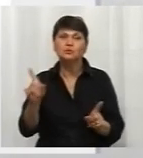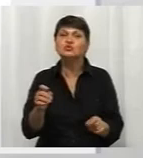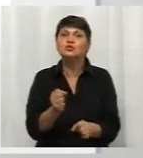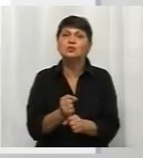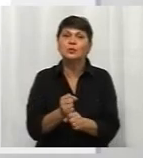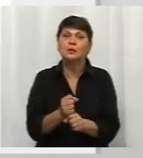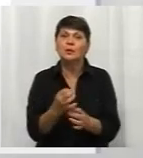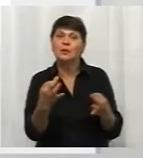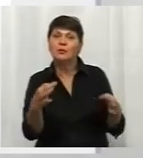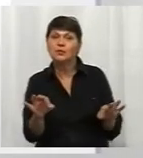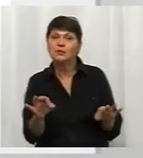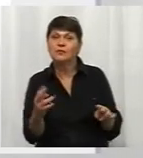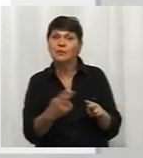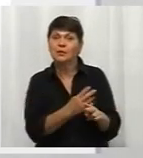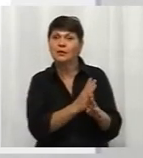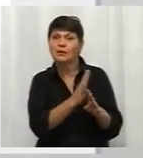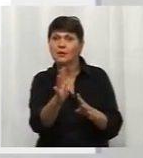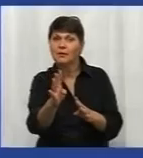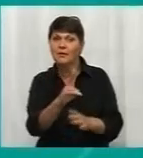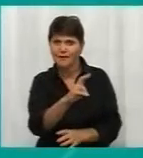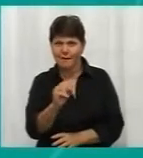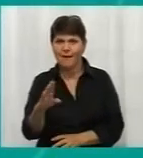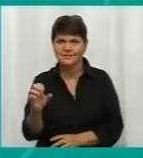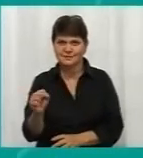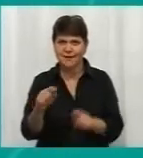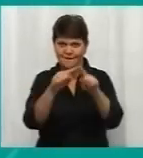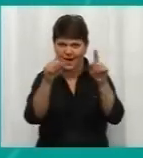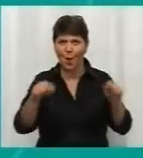робить? Пропускати її без черги до віконечка каси?